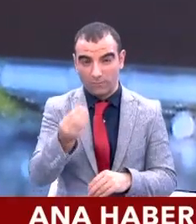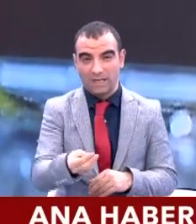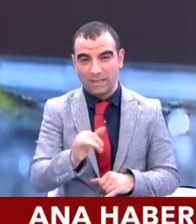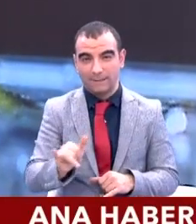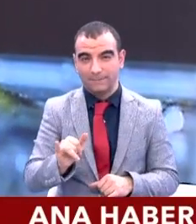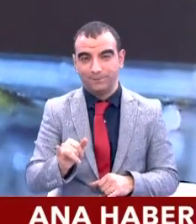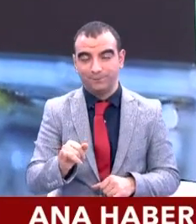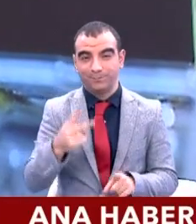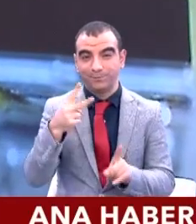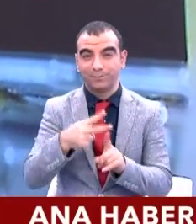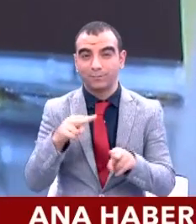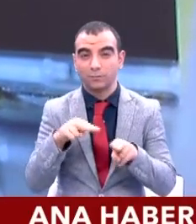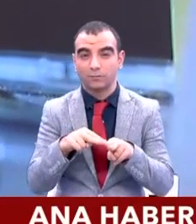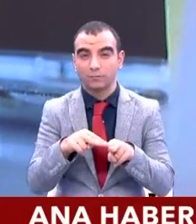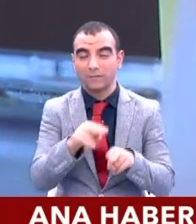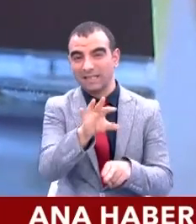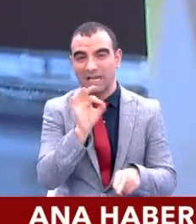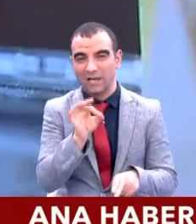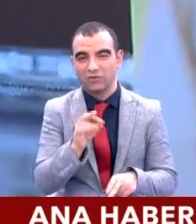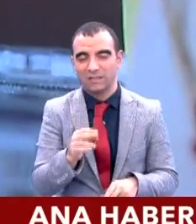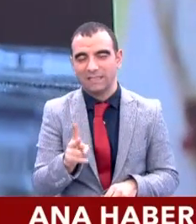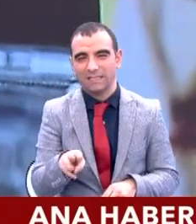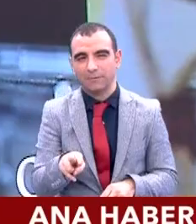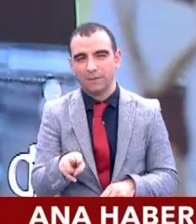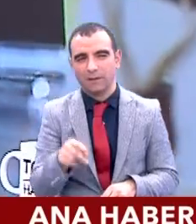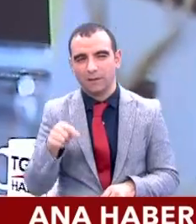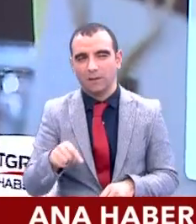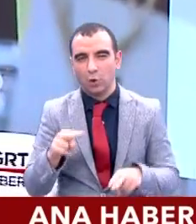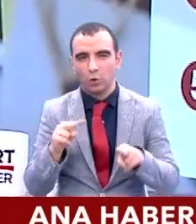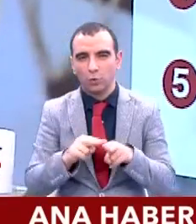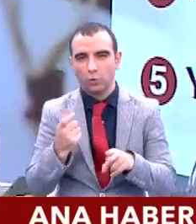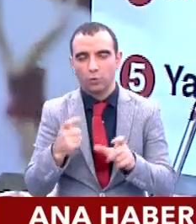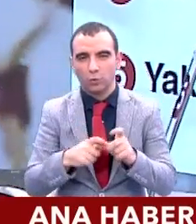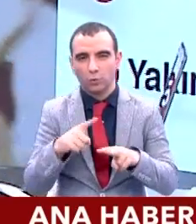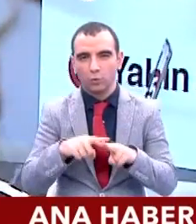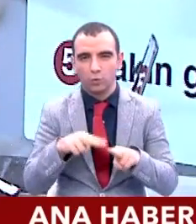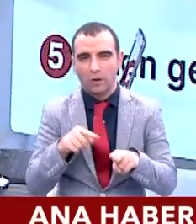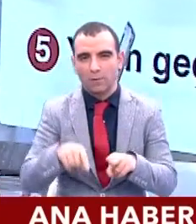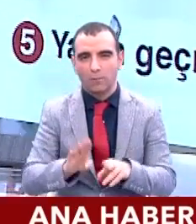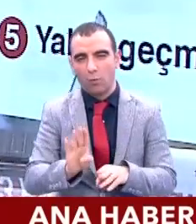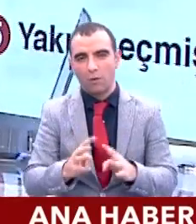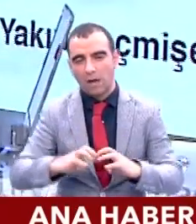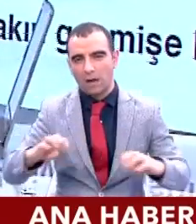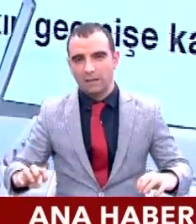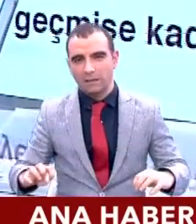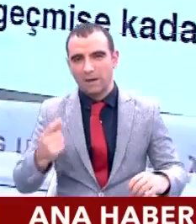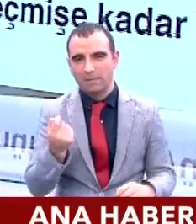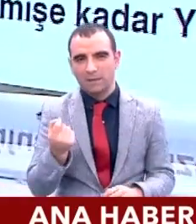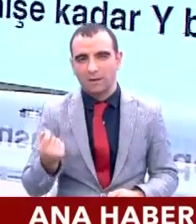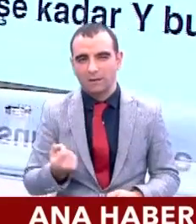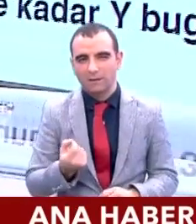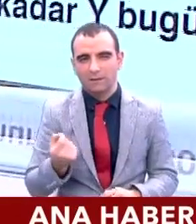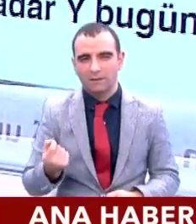Tıpkı Z kuşağının tercihleri gibi şimdi kuşaklara böyle ayır bak belli bir kalıba sokmak biraz